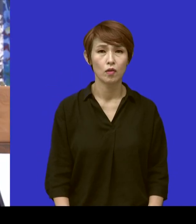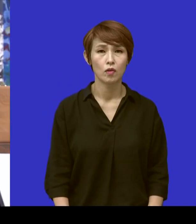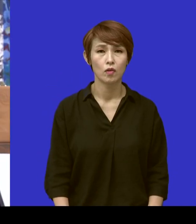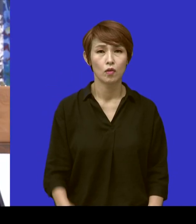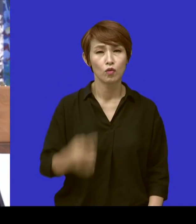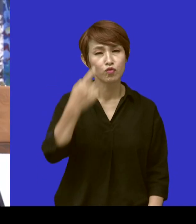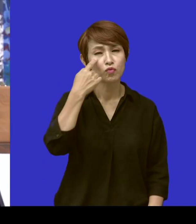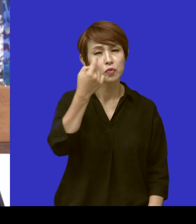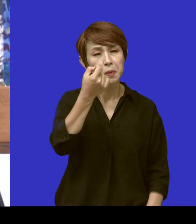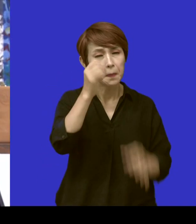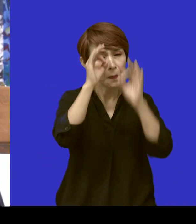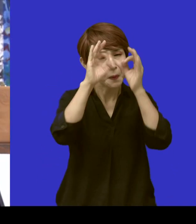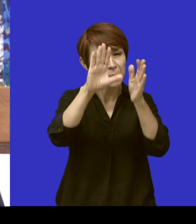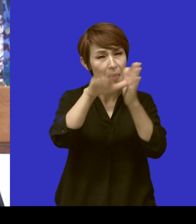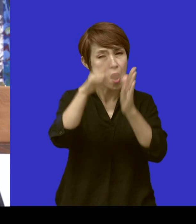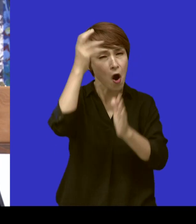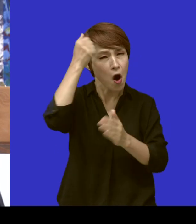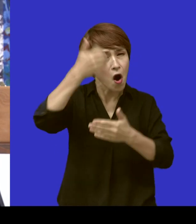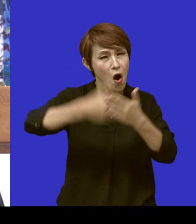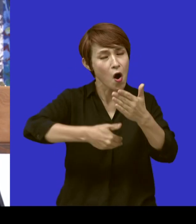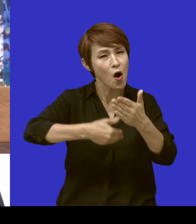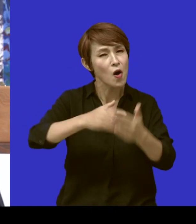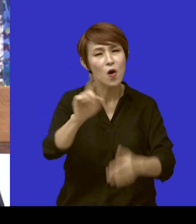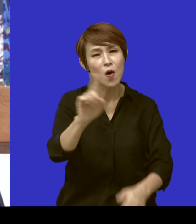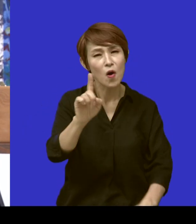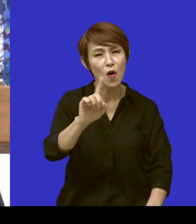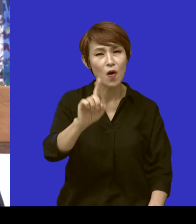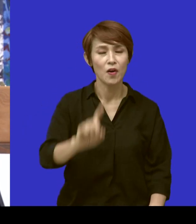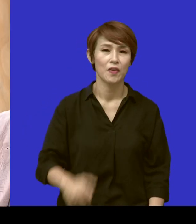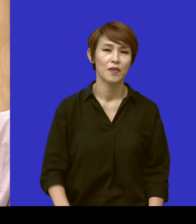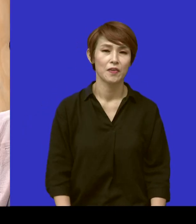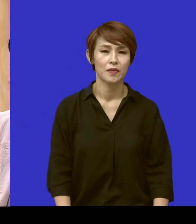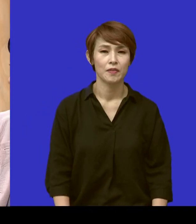계셨을 때 가장 기억에 남는 풍경 어떤 게 있으세요?